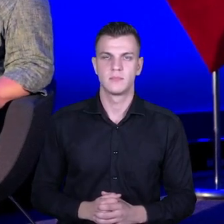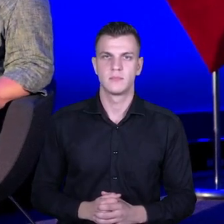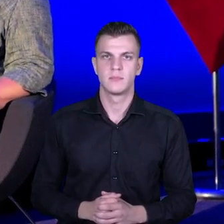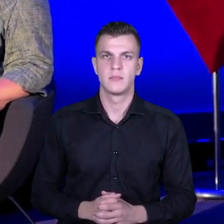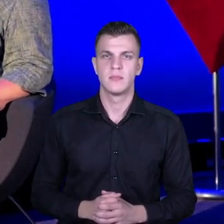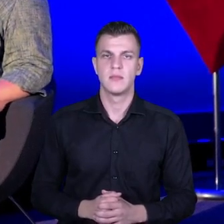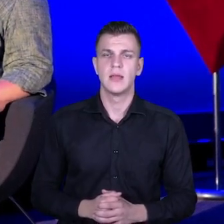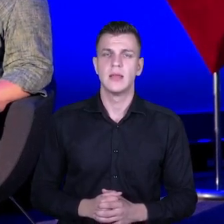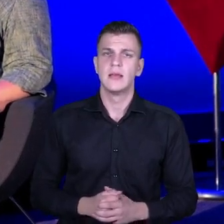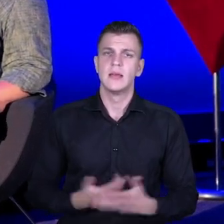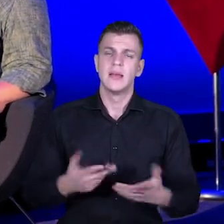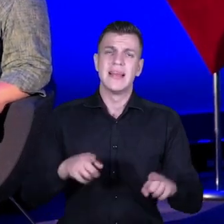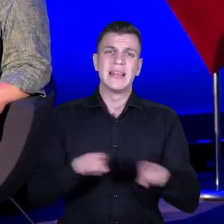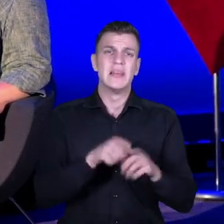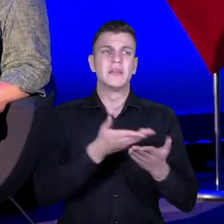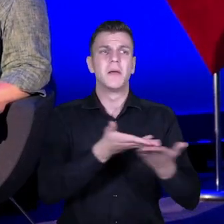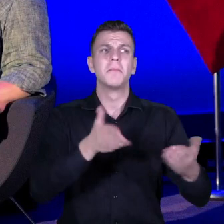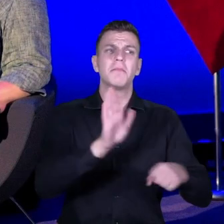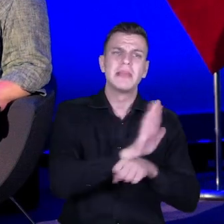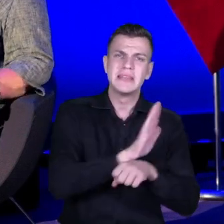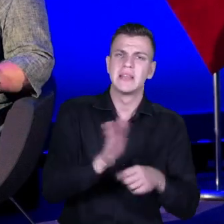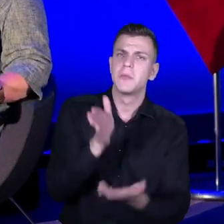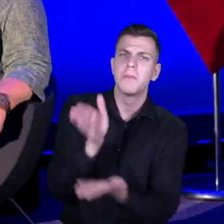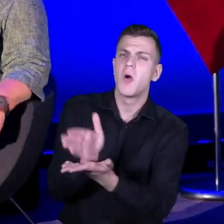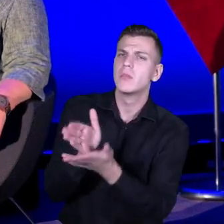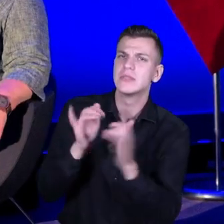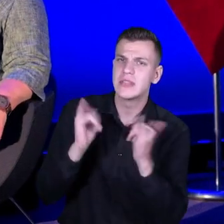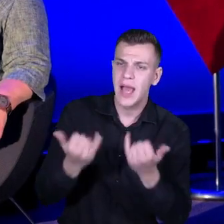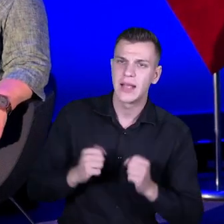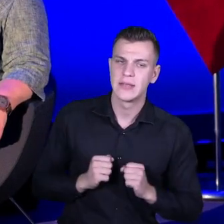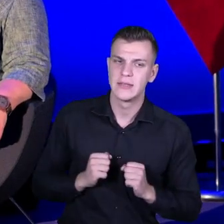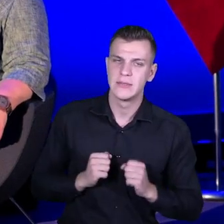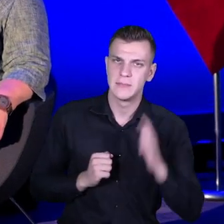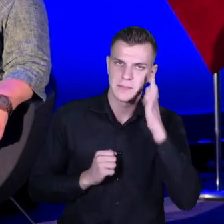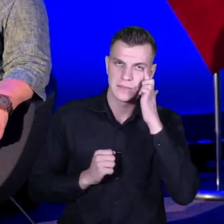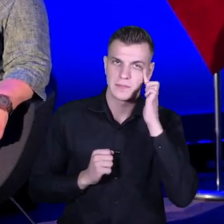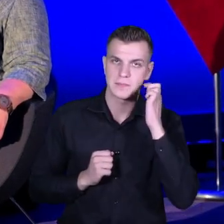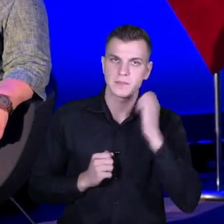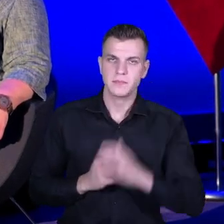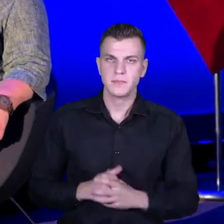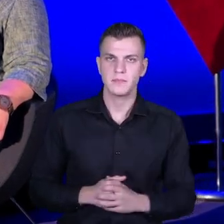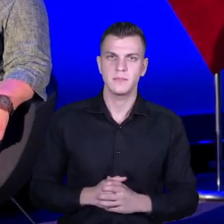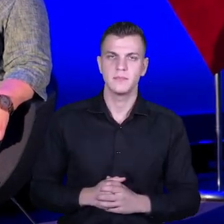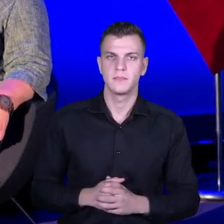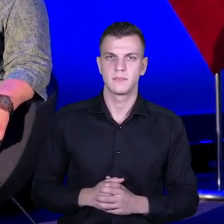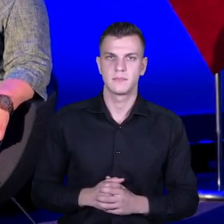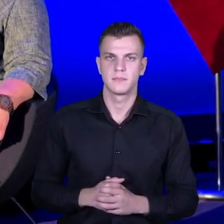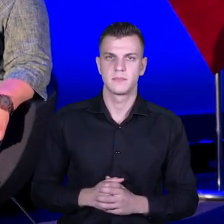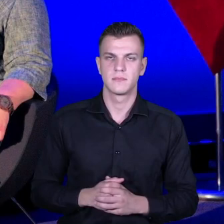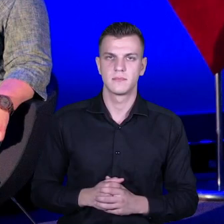biznesu, jak on też może dołożyć tą swoją cegiełkę do kształtowania też kompetencji proinnowacyjnych, to